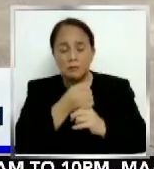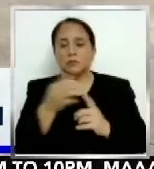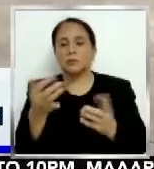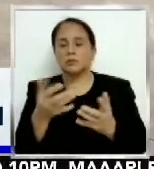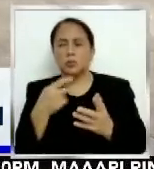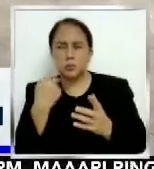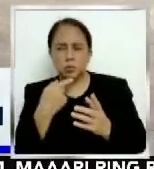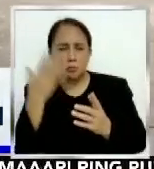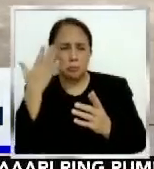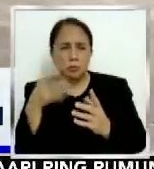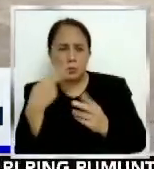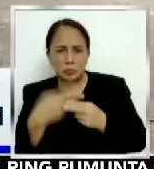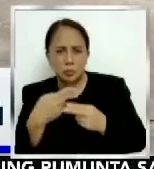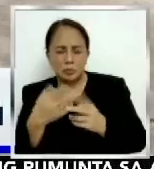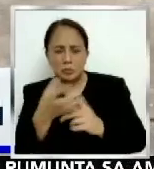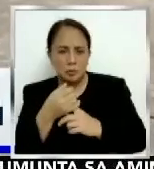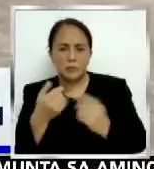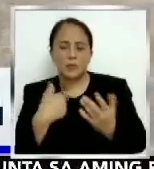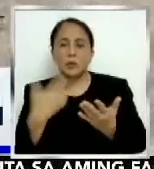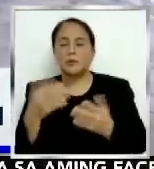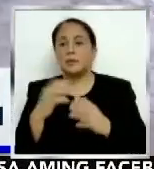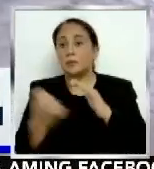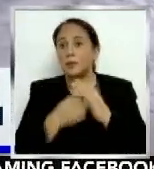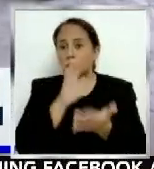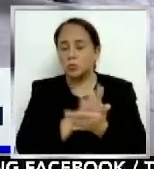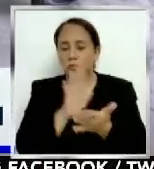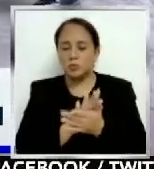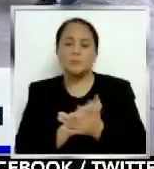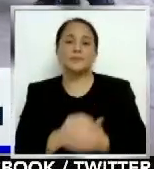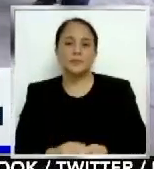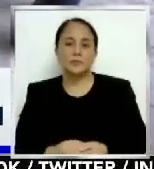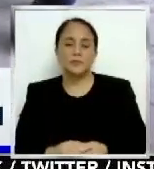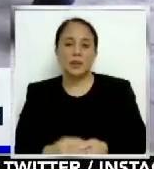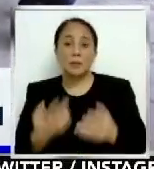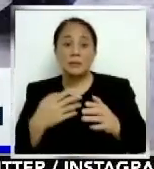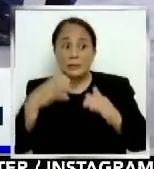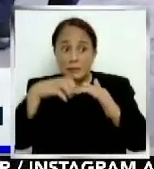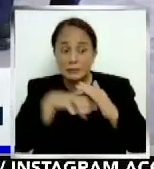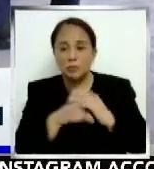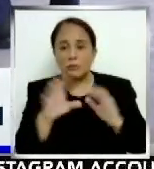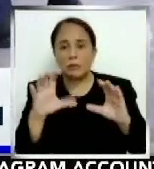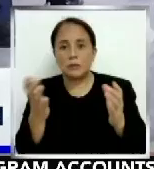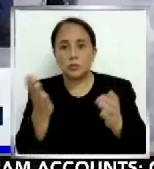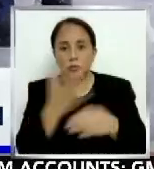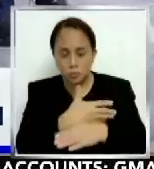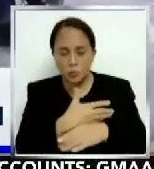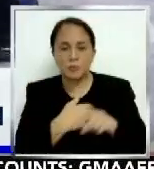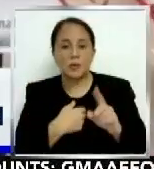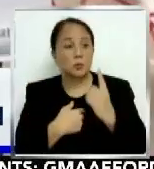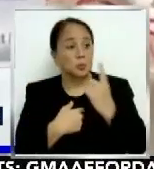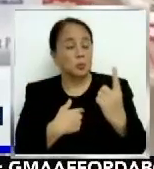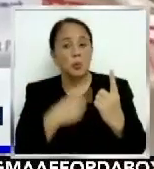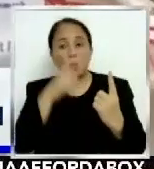sa Camtino Elementary School. Nangyari raw ang tangkang pagdukot sa loob pa mismo ng classroom kung saan mag-isa ang 8 taong gulang na